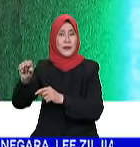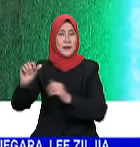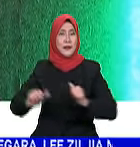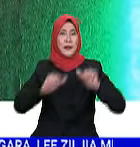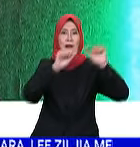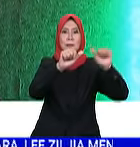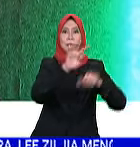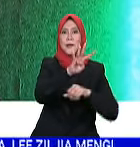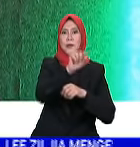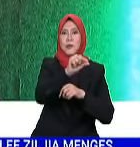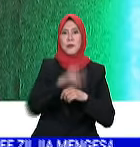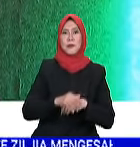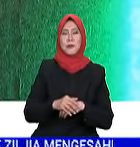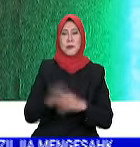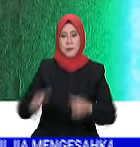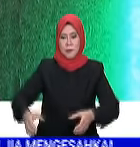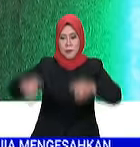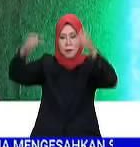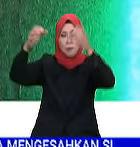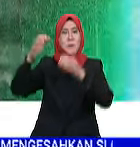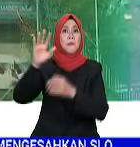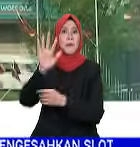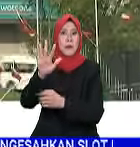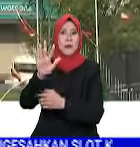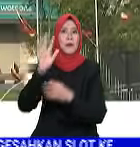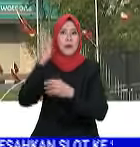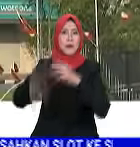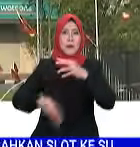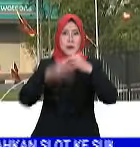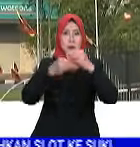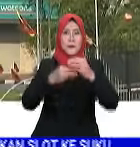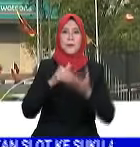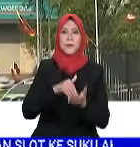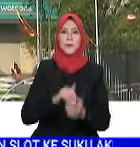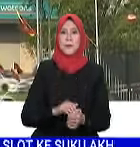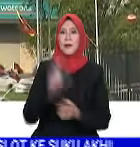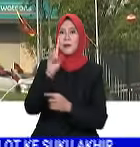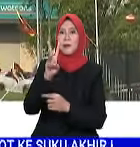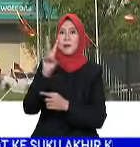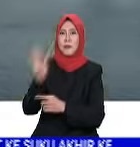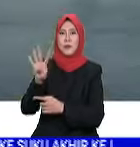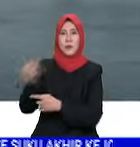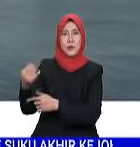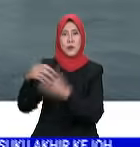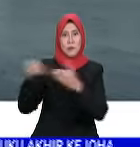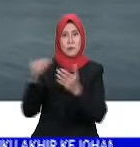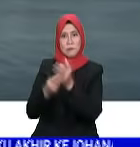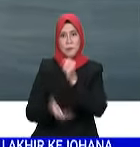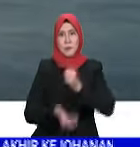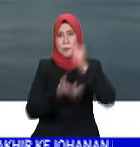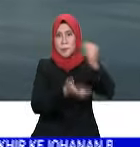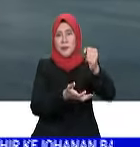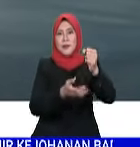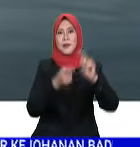4G. Menara baru ada 5 yang kita akan tambah lagi. Labuan menerima peruntukan RM64 juta menerusi